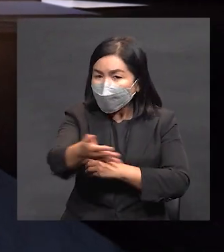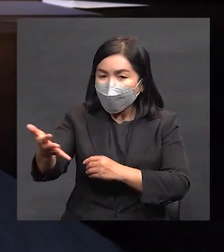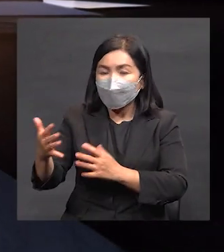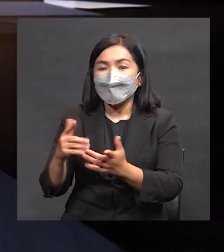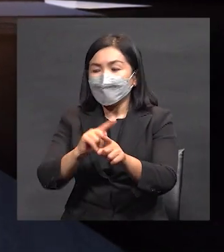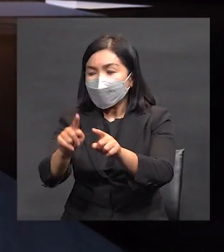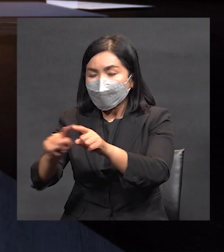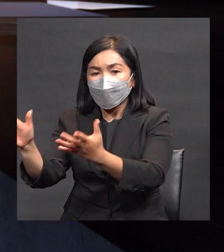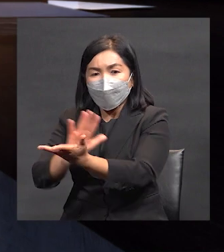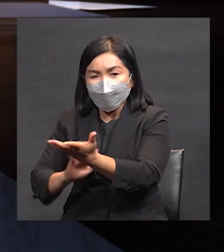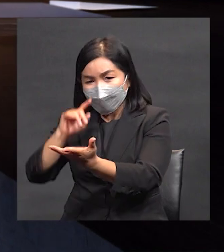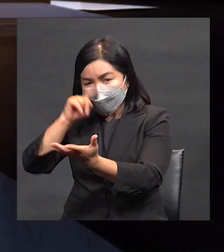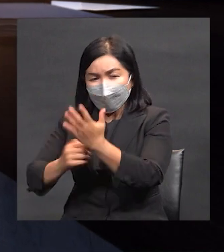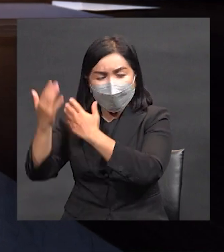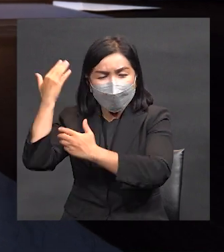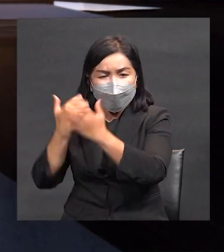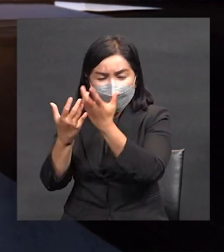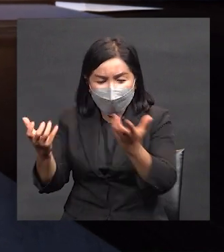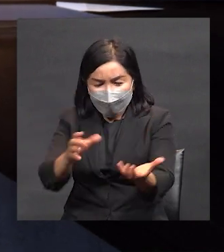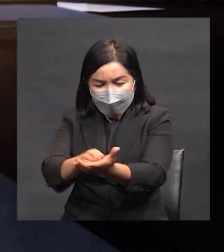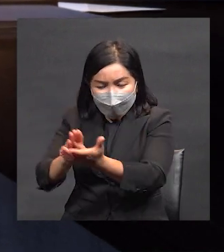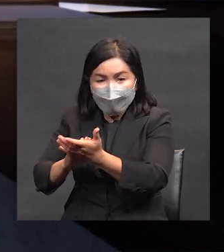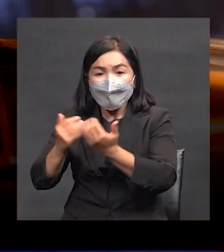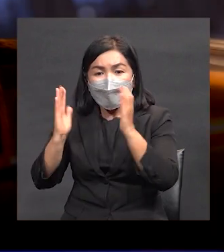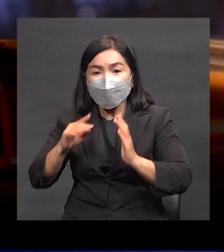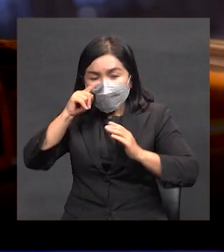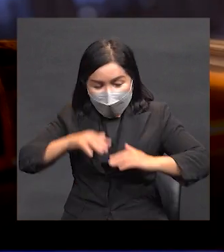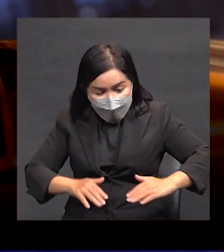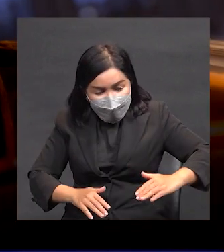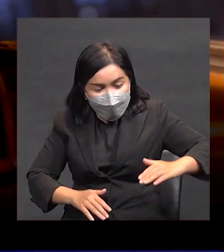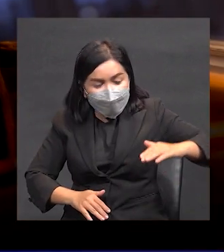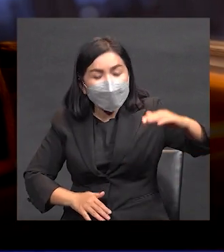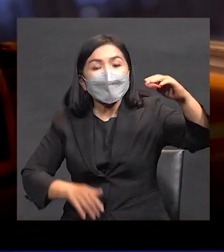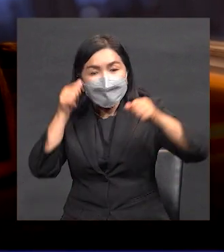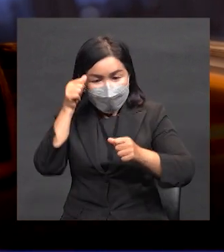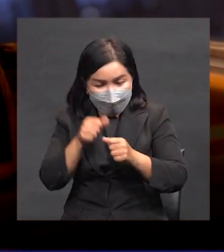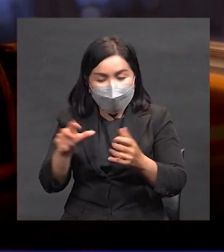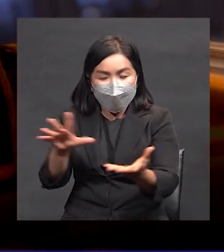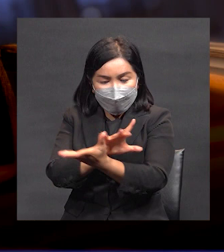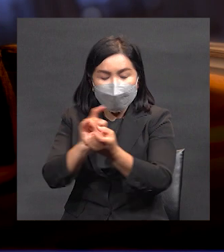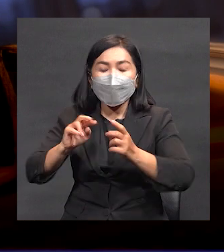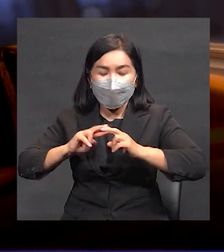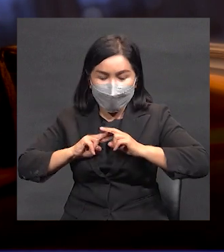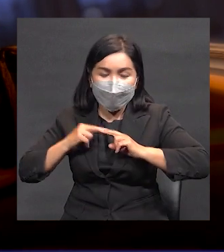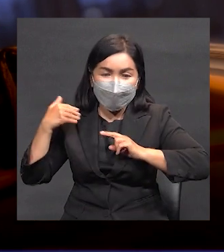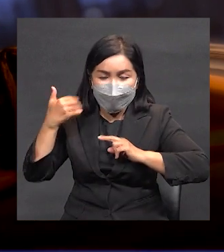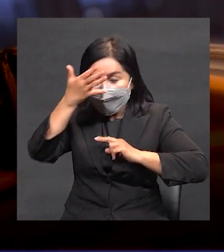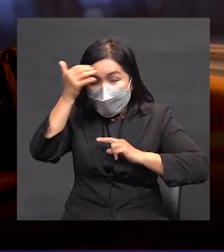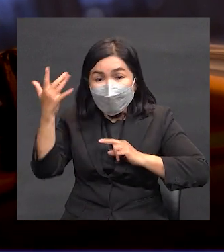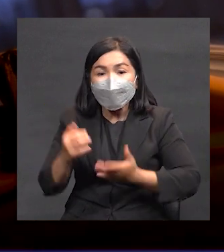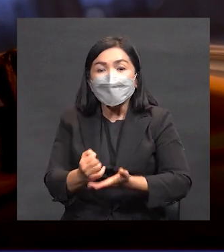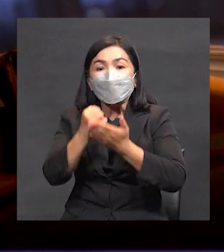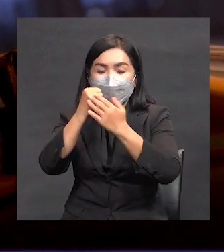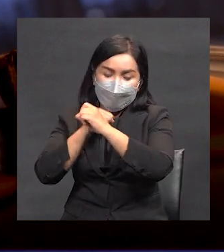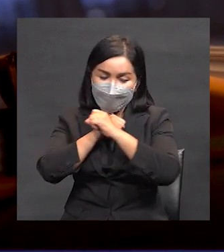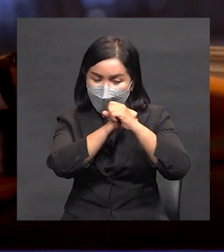ายเพื่อให้คนไทยทุกคนได้เติบโตขึ้นอย่างไม่ลืมรากเหง้าทางวัฒนธรรมของตนเองจะได้ช่วยกันอนุ